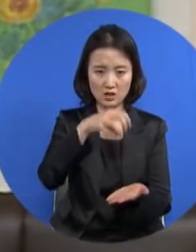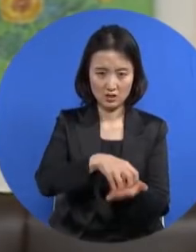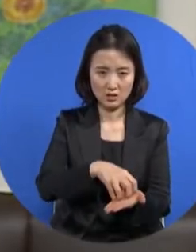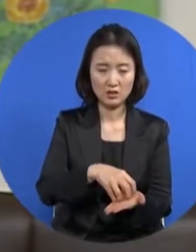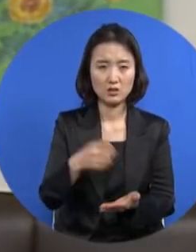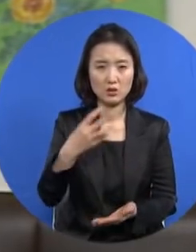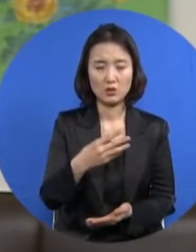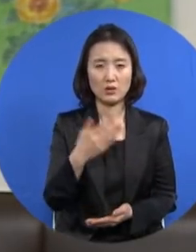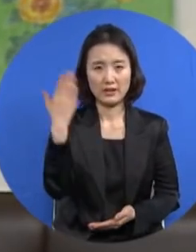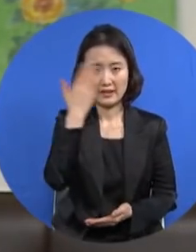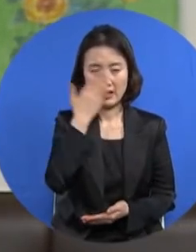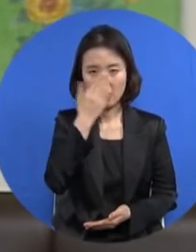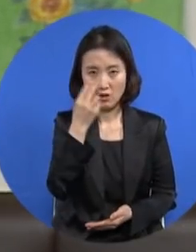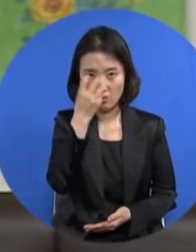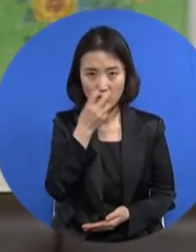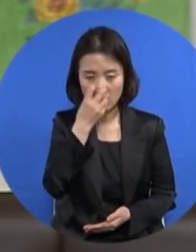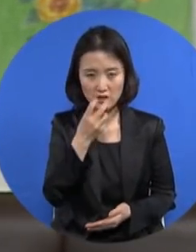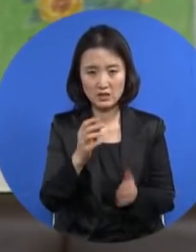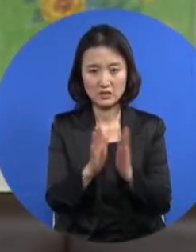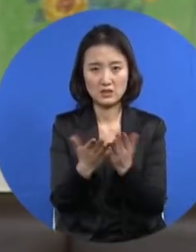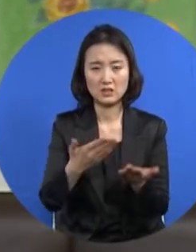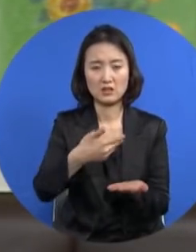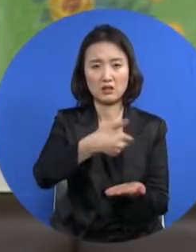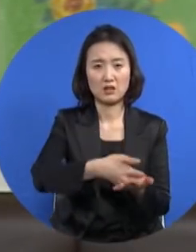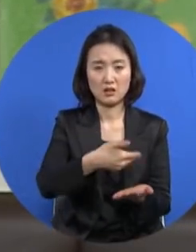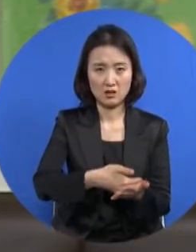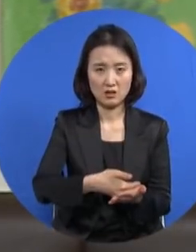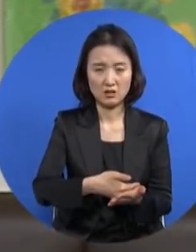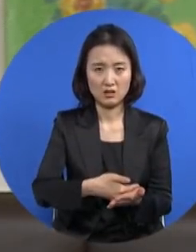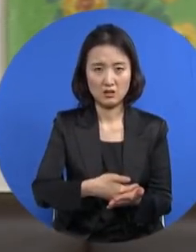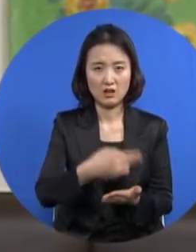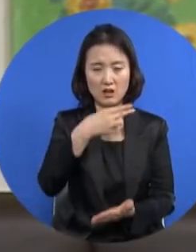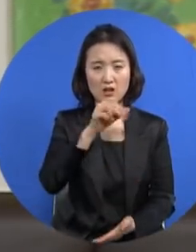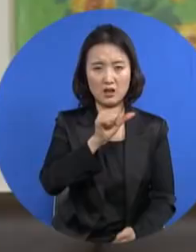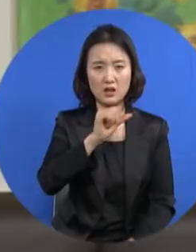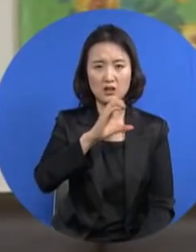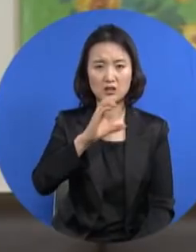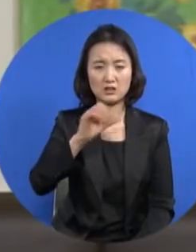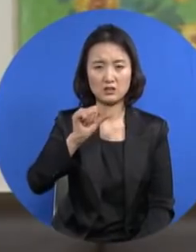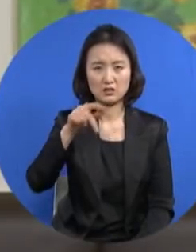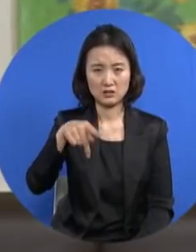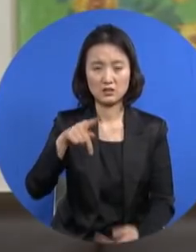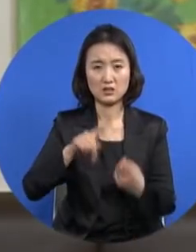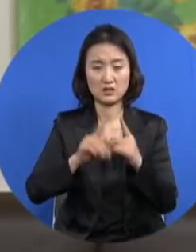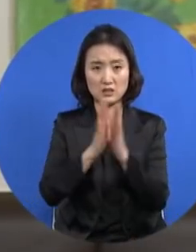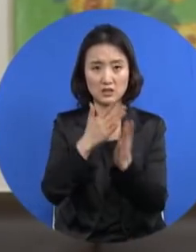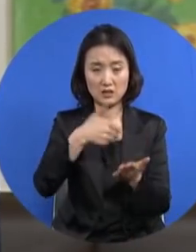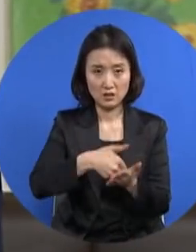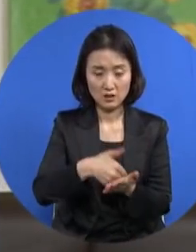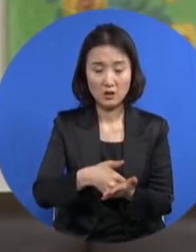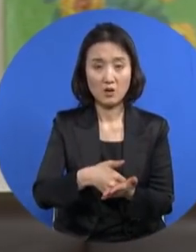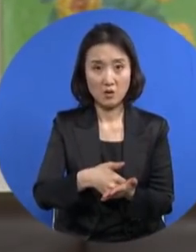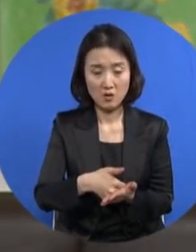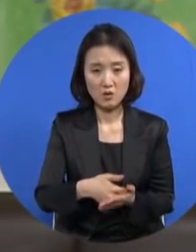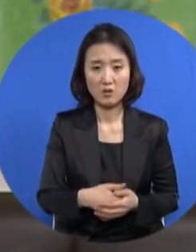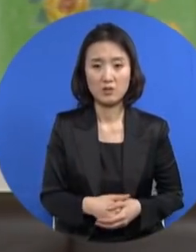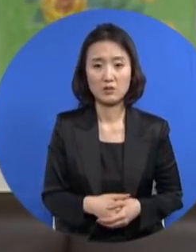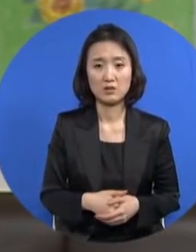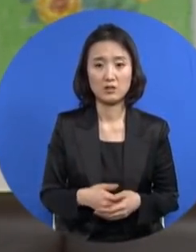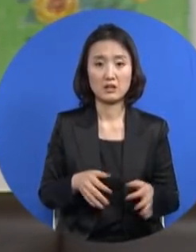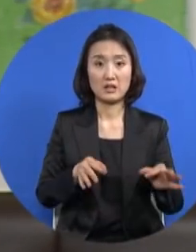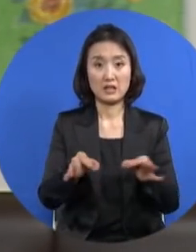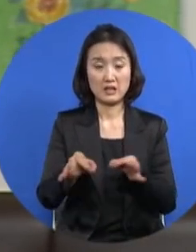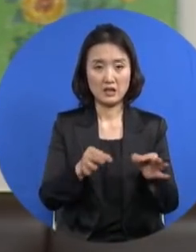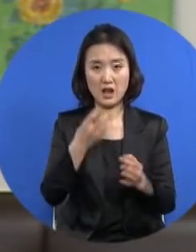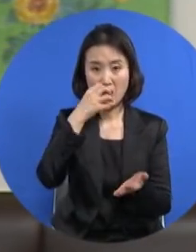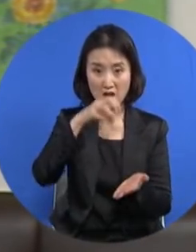헷셉이라는 위생관리 체계가 적혀있는 노트를 달라고 하더라고요. 근데 그 사업자 등록은요 저희가 원래 사업자 등록을